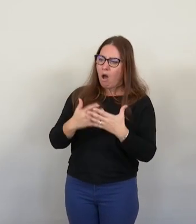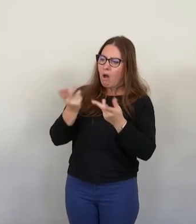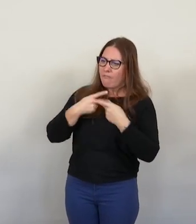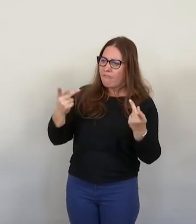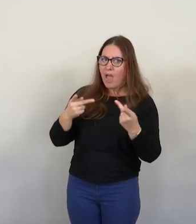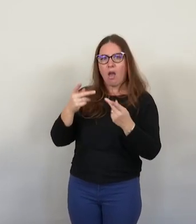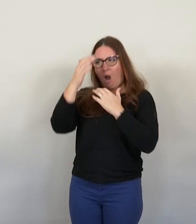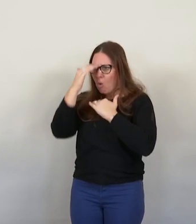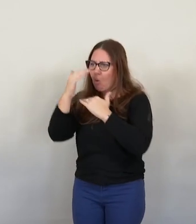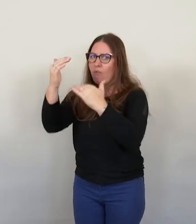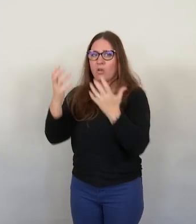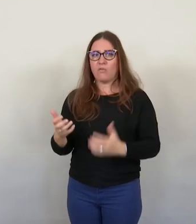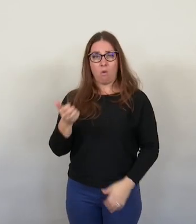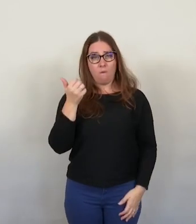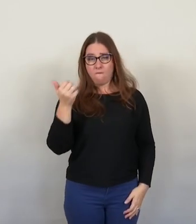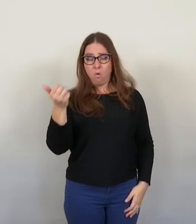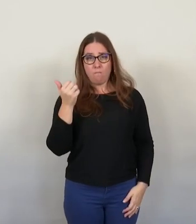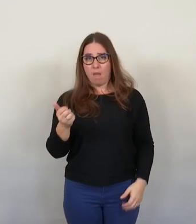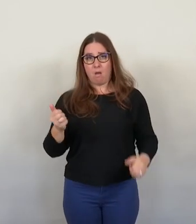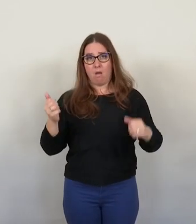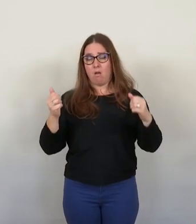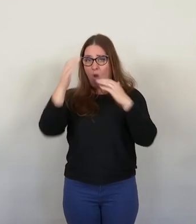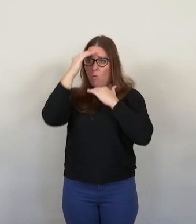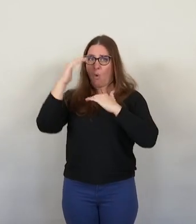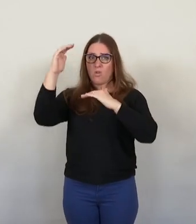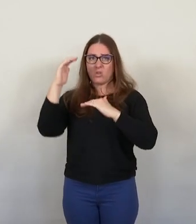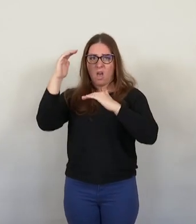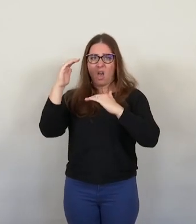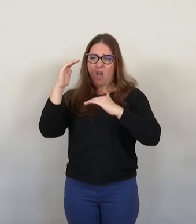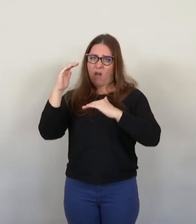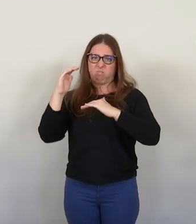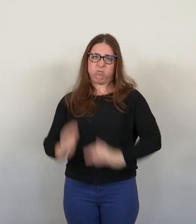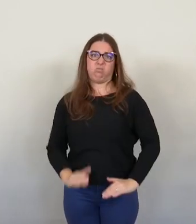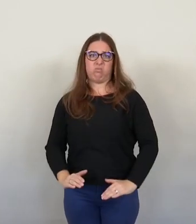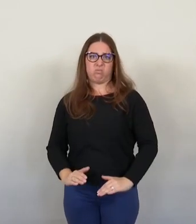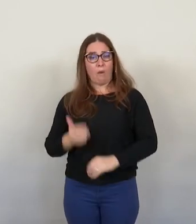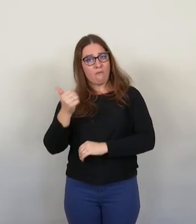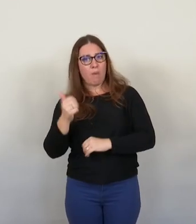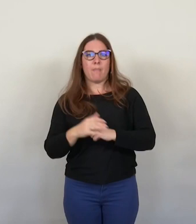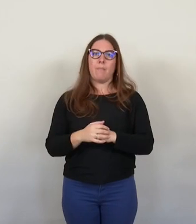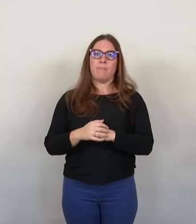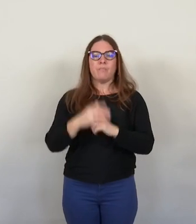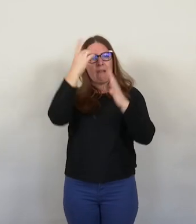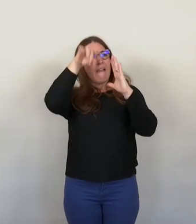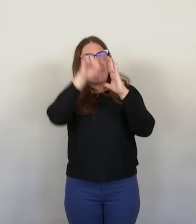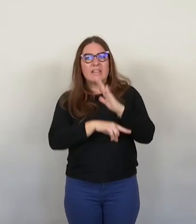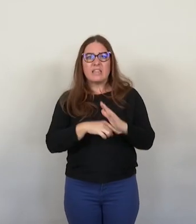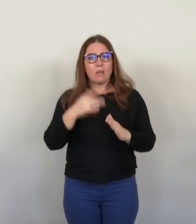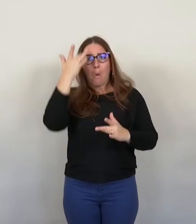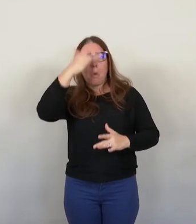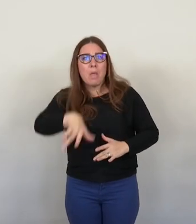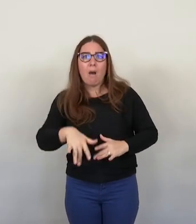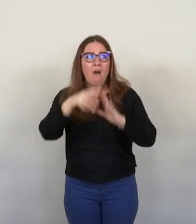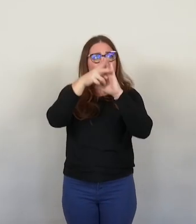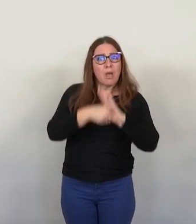élus locaux vous êtes en train de briser une confiance qui était déjà bien trop dégradée si vous ne parlez plus le langage de l'éthique si vous ne parlez plus le